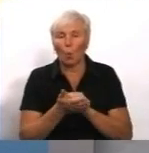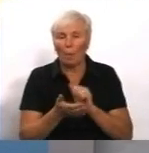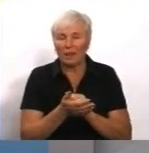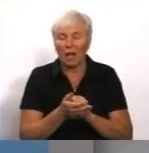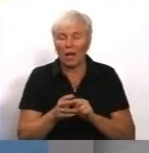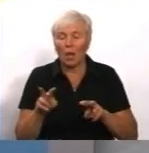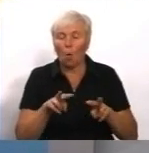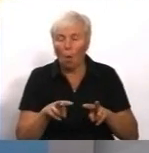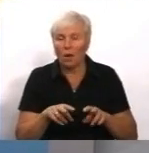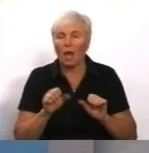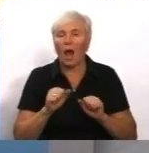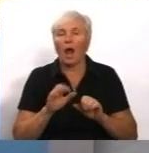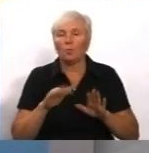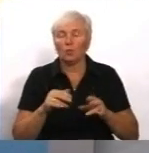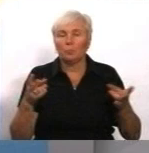потребі